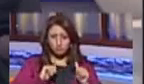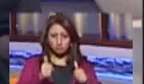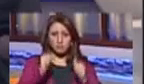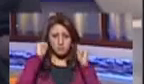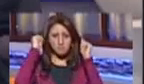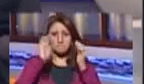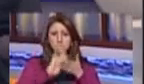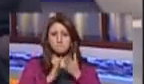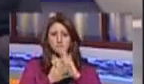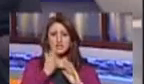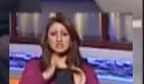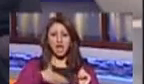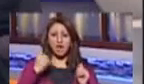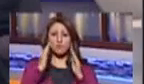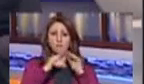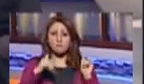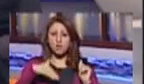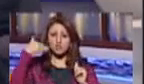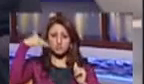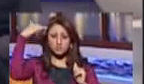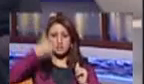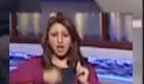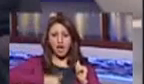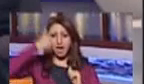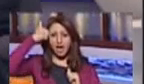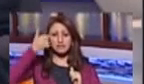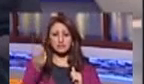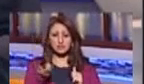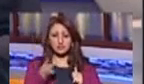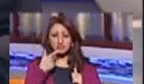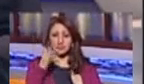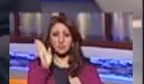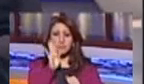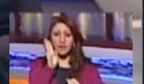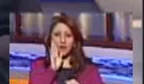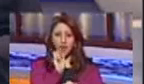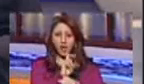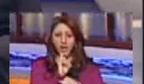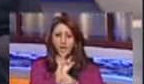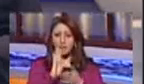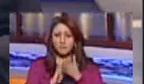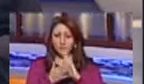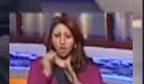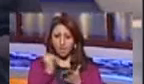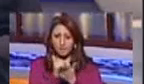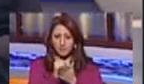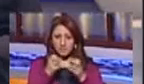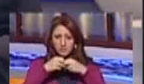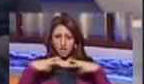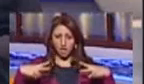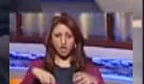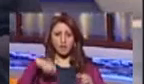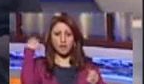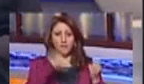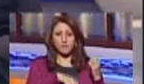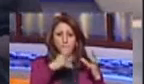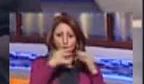لنفسه ولبلده بعد ما اضطر انه يترك التعليم ويشتغل منجد علشان يساعد